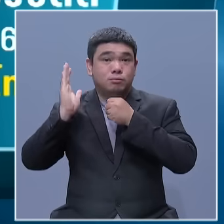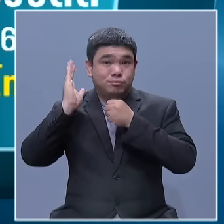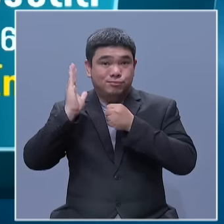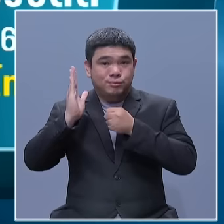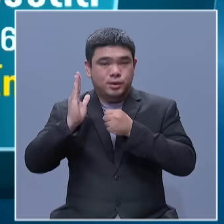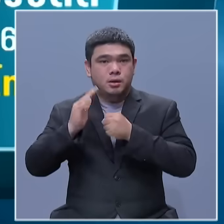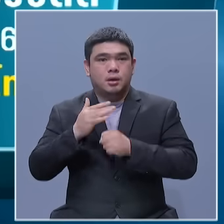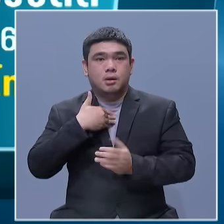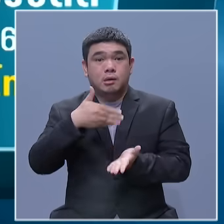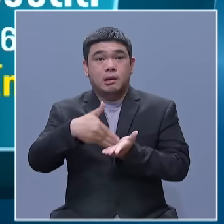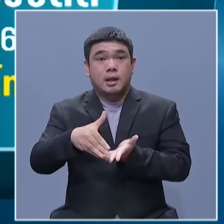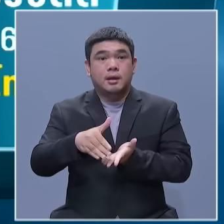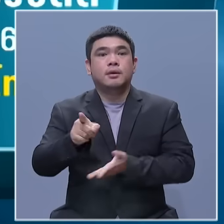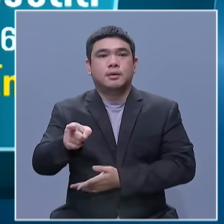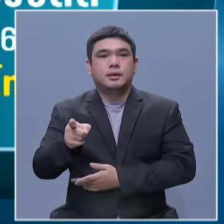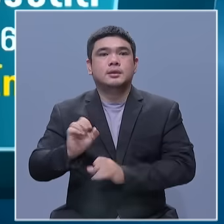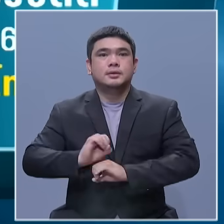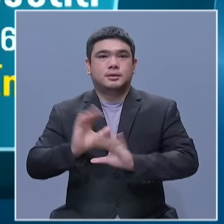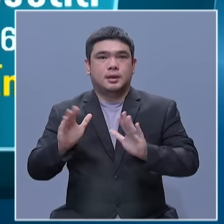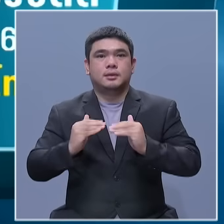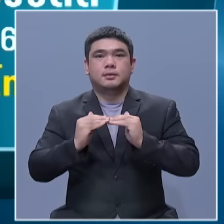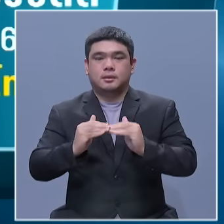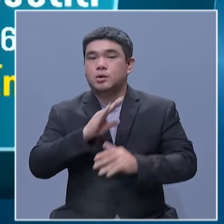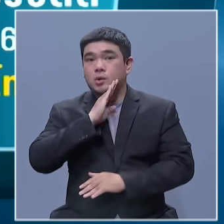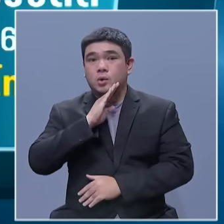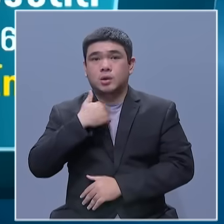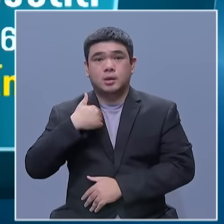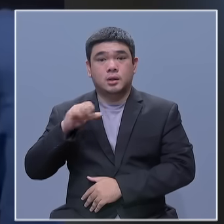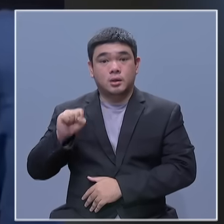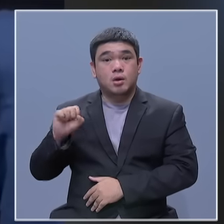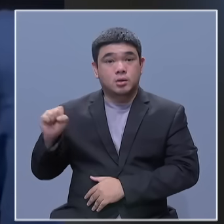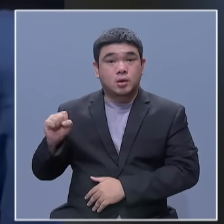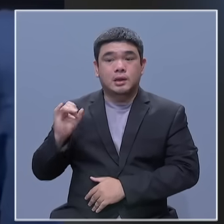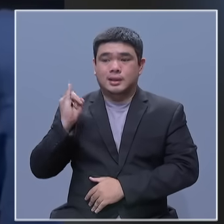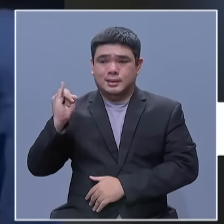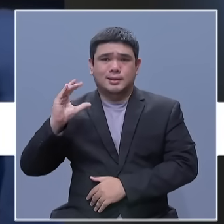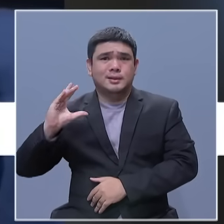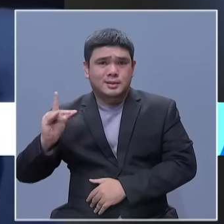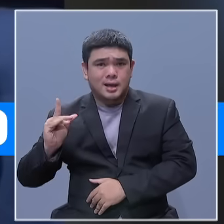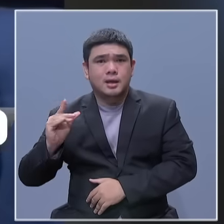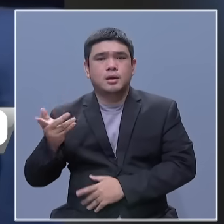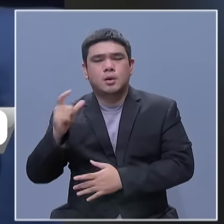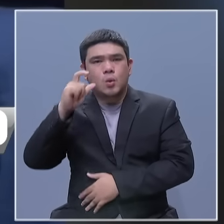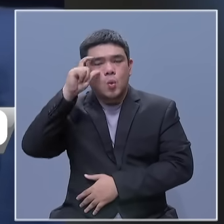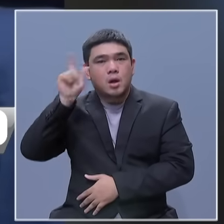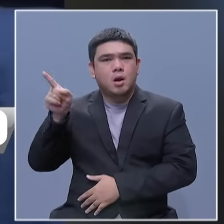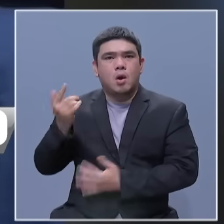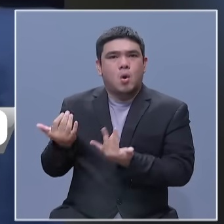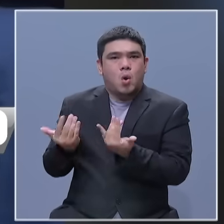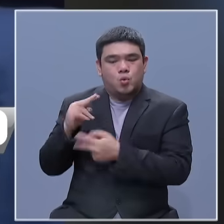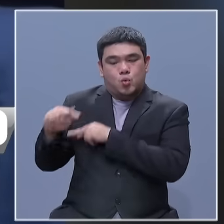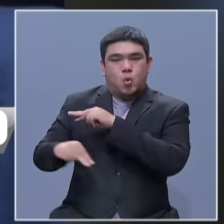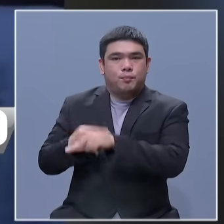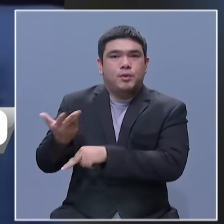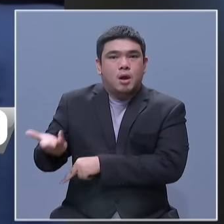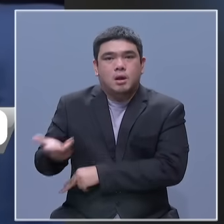รณีการถูกขับออกจากพ รรคตรงนี้ชัดเจนแล้วมติเป็นอย่างนี้ส่วนกรณีของคุณชัยยามพวานก็เดี๋ยวว่ากันต่อเดี๋ยวดูท่าทีของเจ้าตัวด้วย